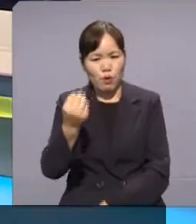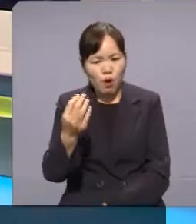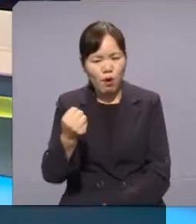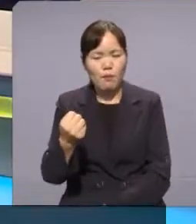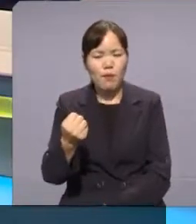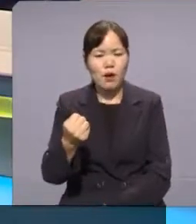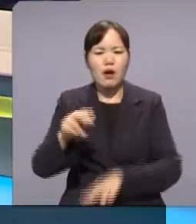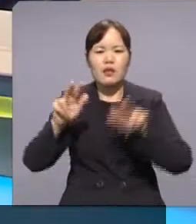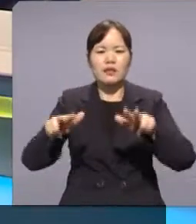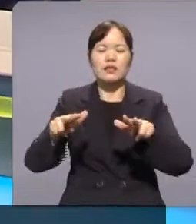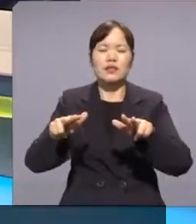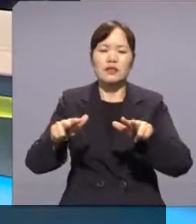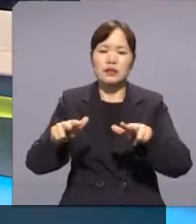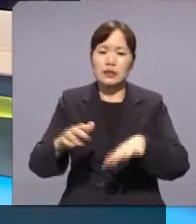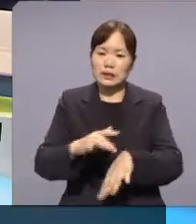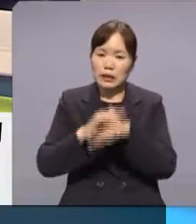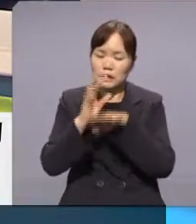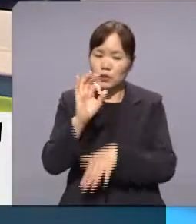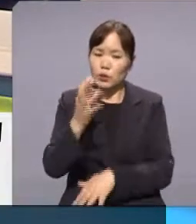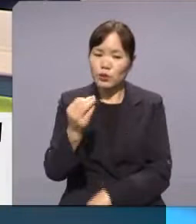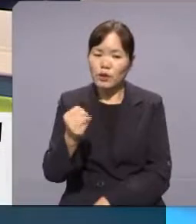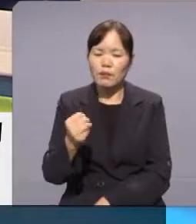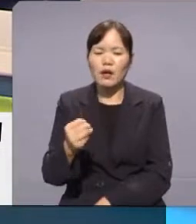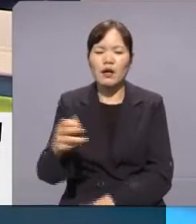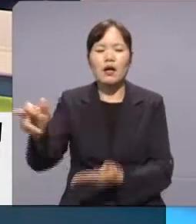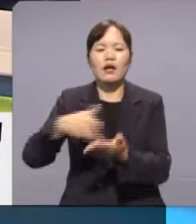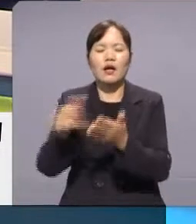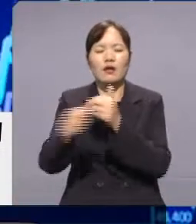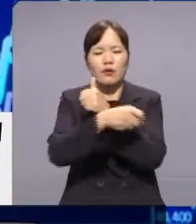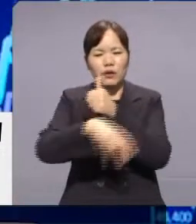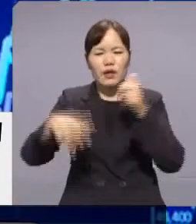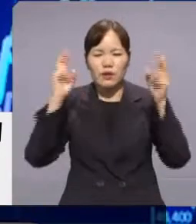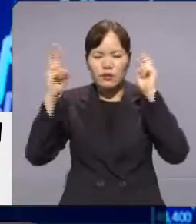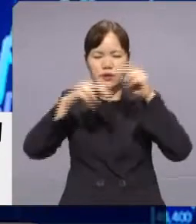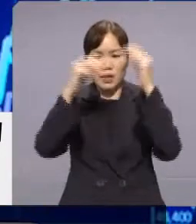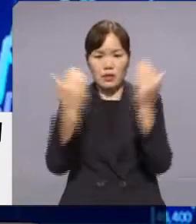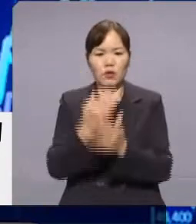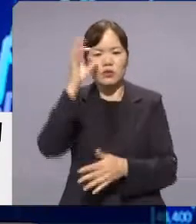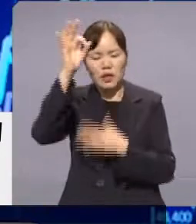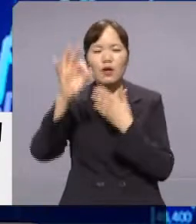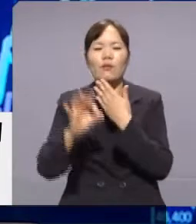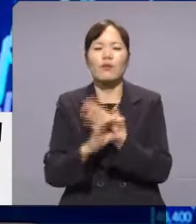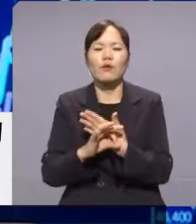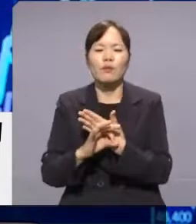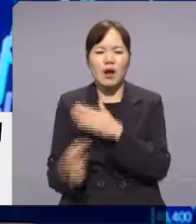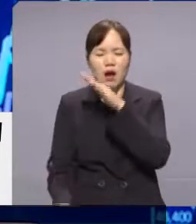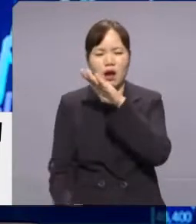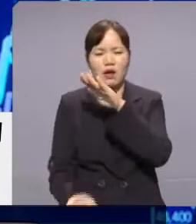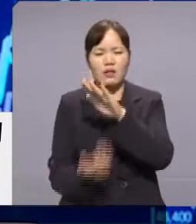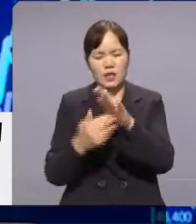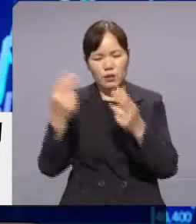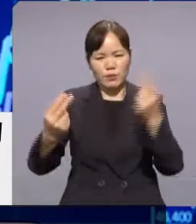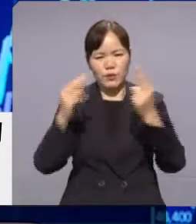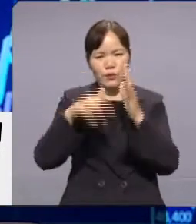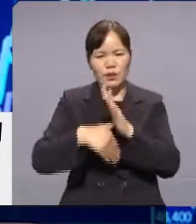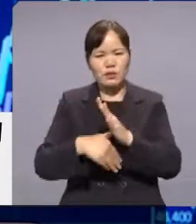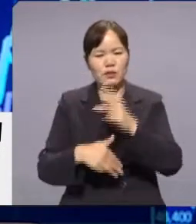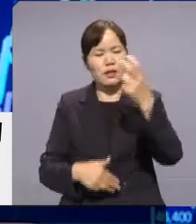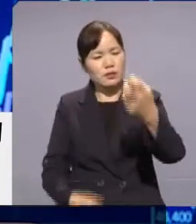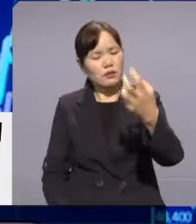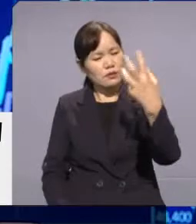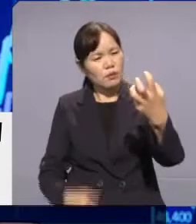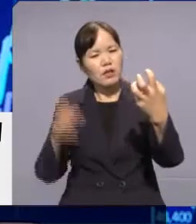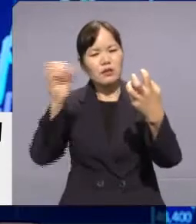뭐 어느 정도 시총이 증발한 겁니까? 뭐 카카오 계열사 전체적으로 놓고 본다고 보면은 사실은 최고점 대비해가지고 한 70에서